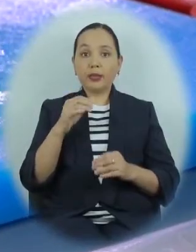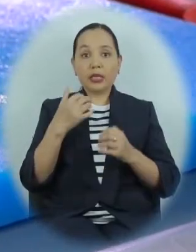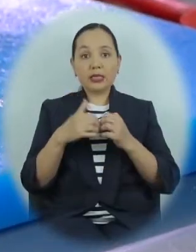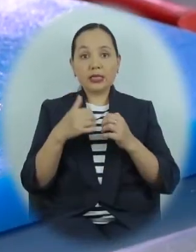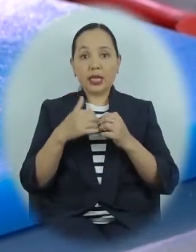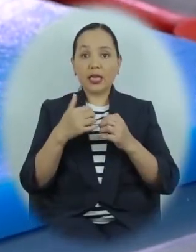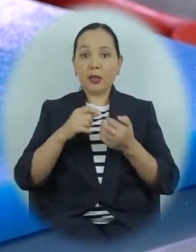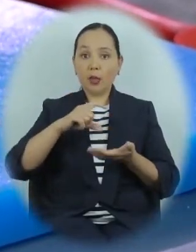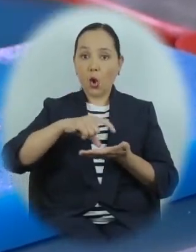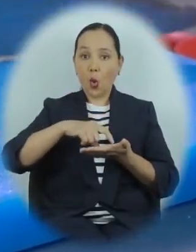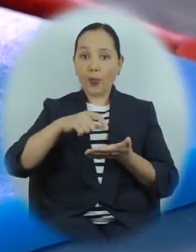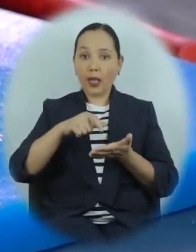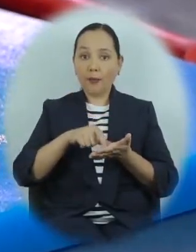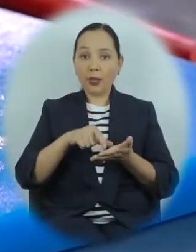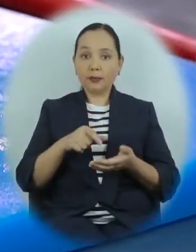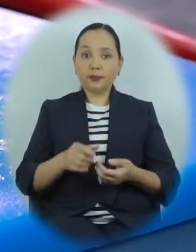средним кубиком.